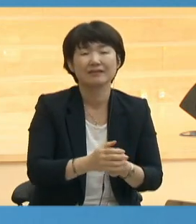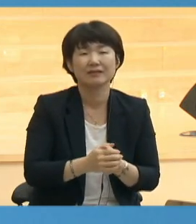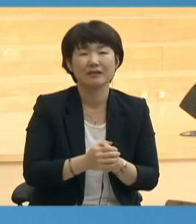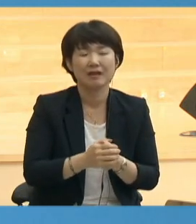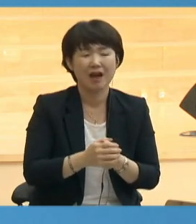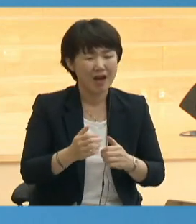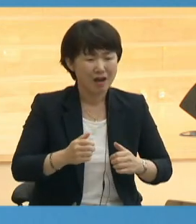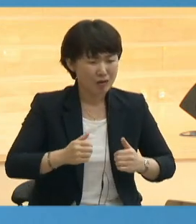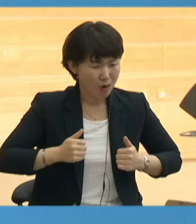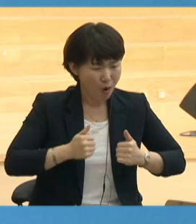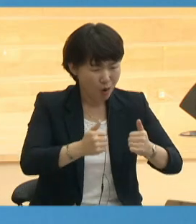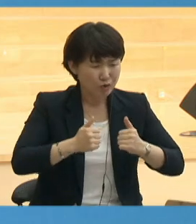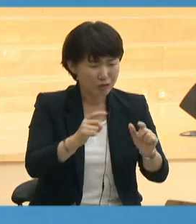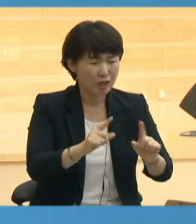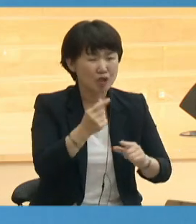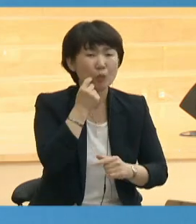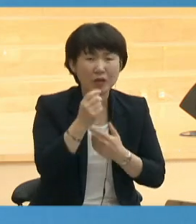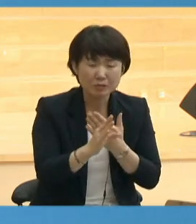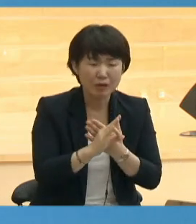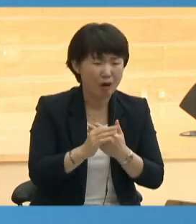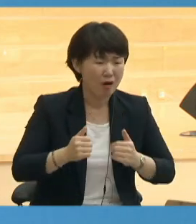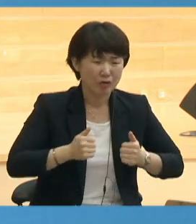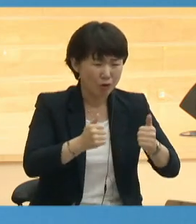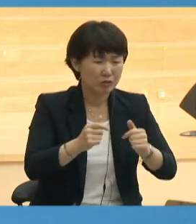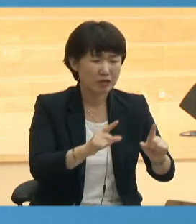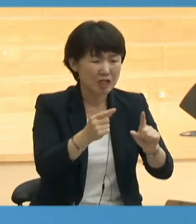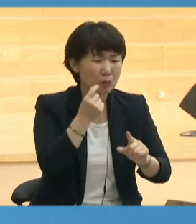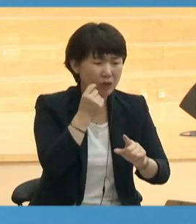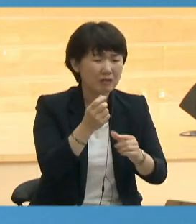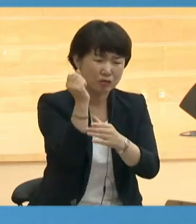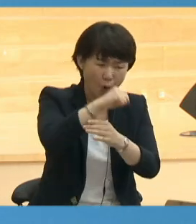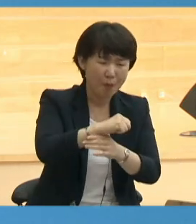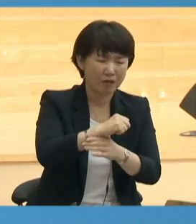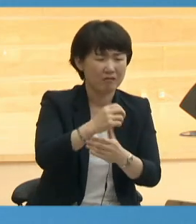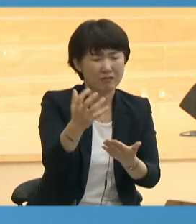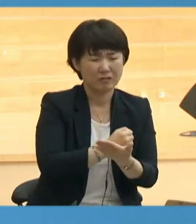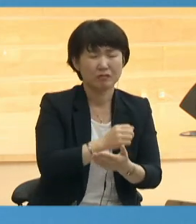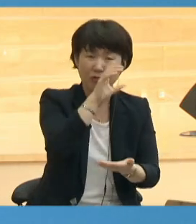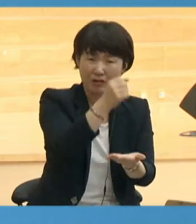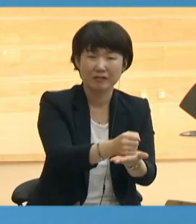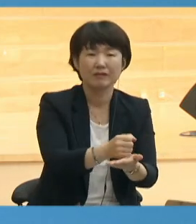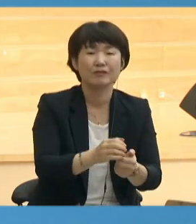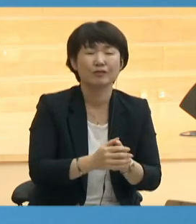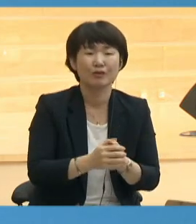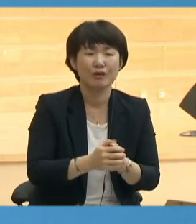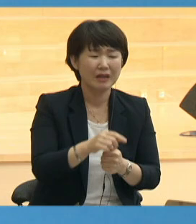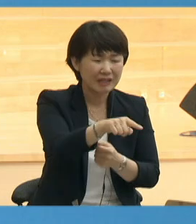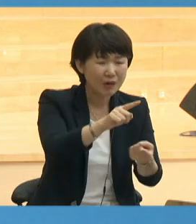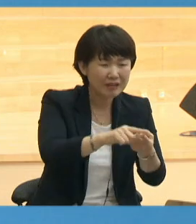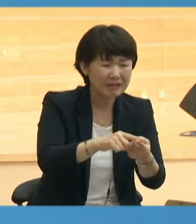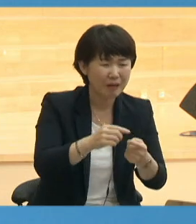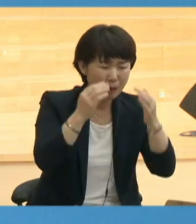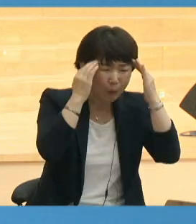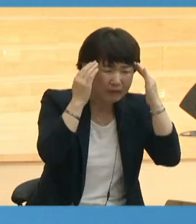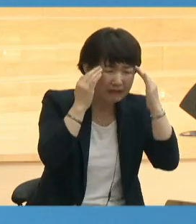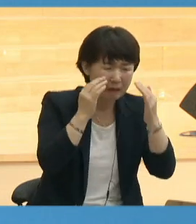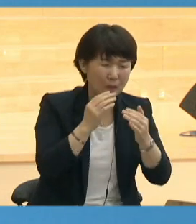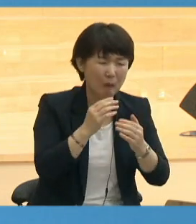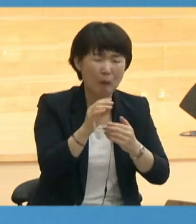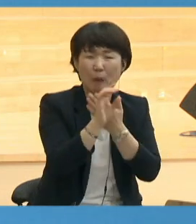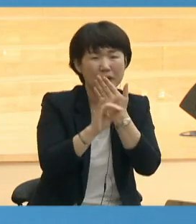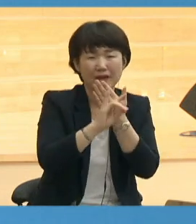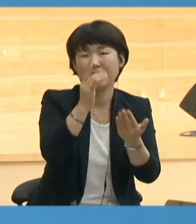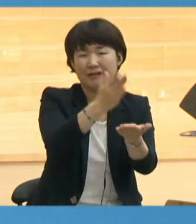열심히 안 살았으면 열심히 안산 그 열매를 따야 되지 국은 무슨 고난의 로 말합니까